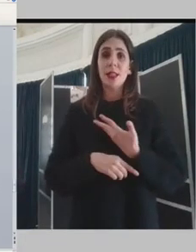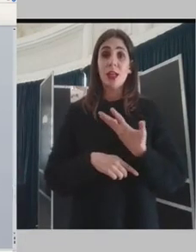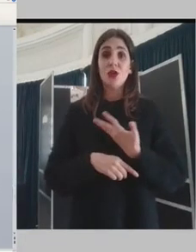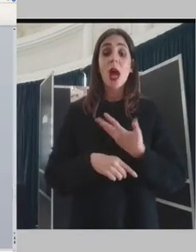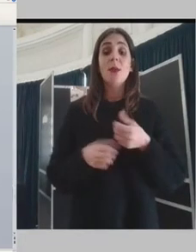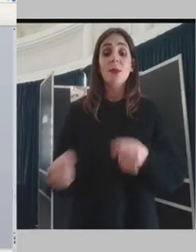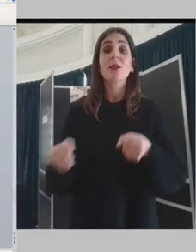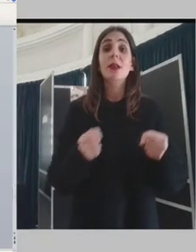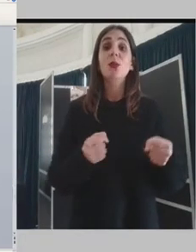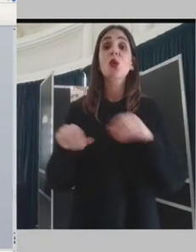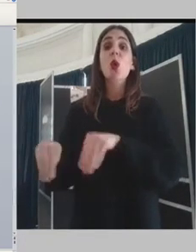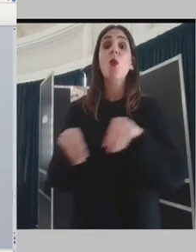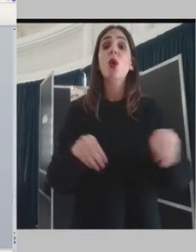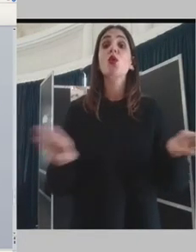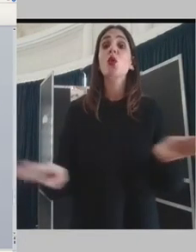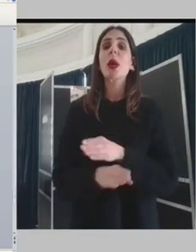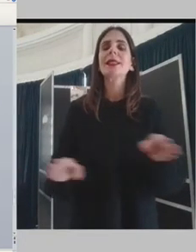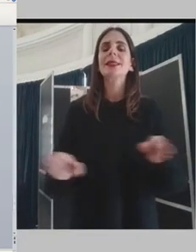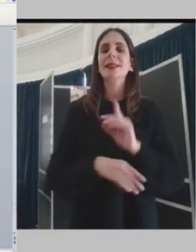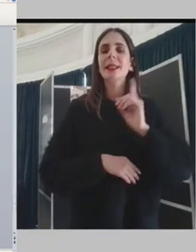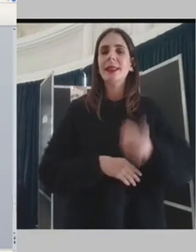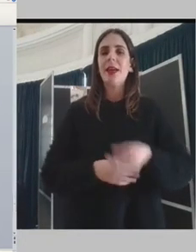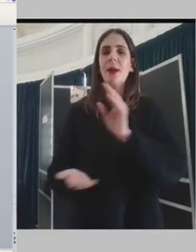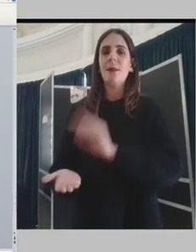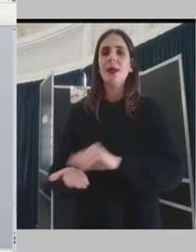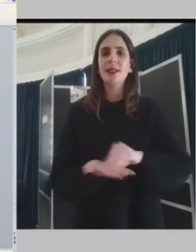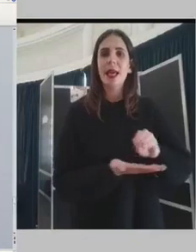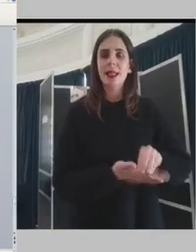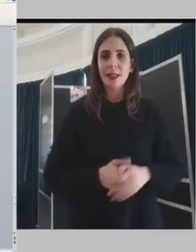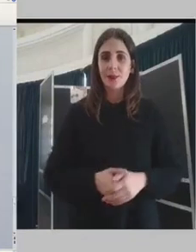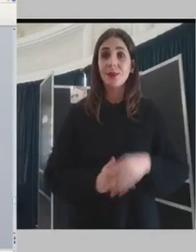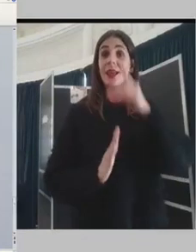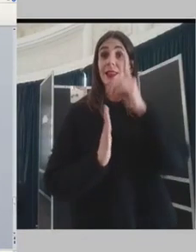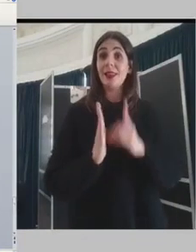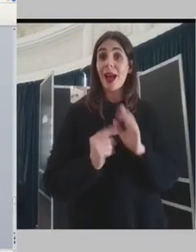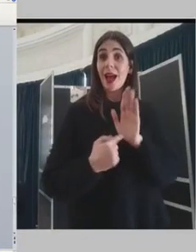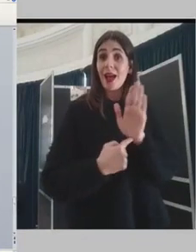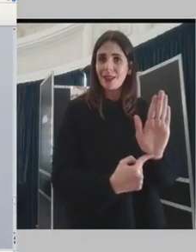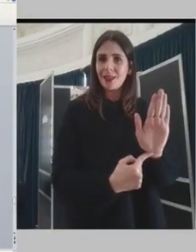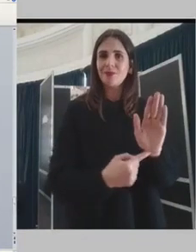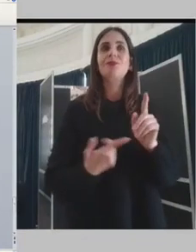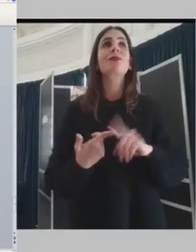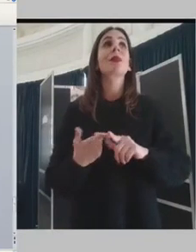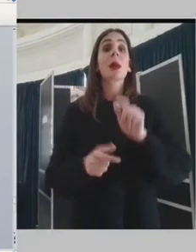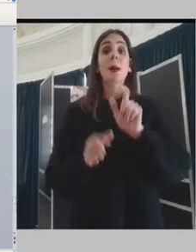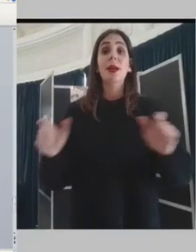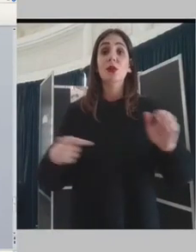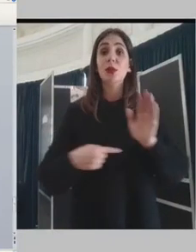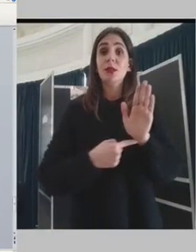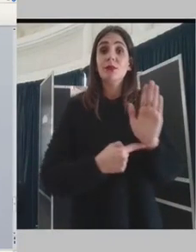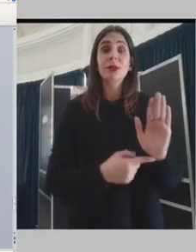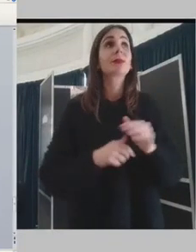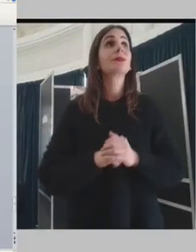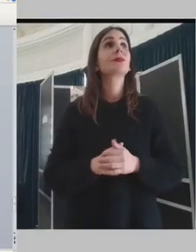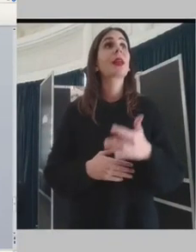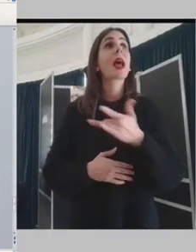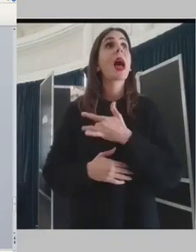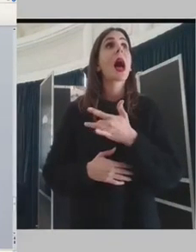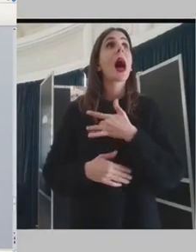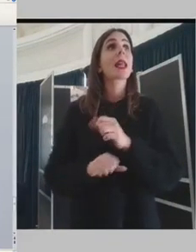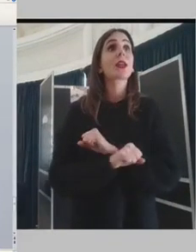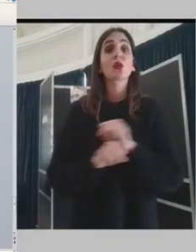luogo. E queste sono le percentuali, queste sono le persone colpite da arresto cardiaco negli impianti sportivi e